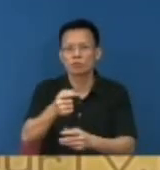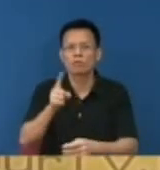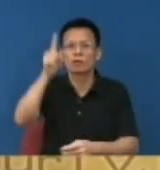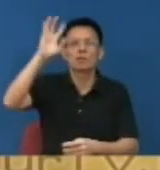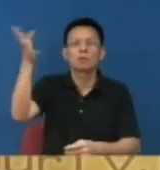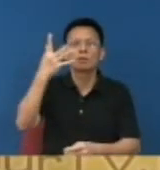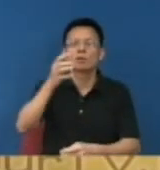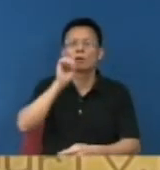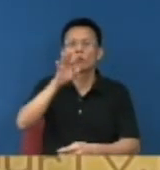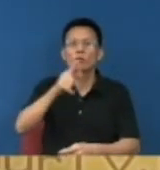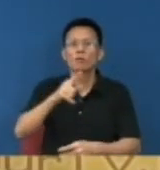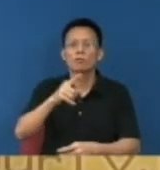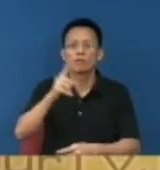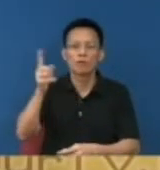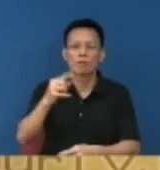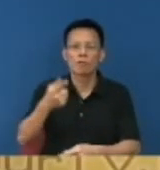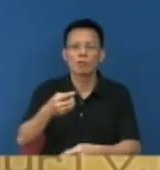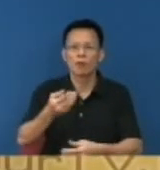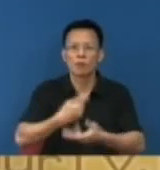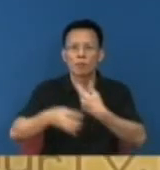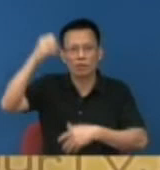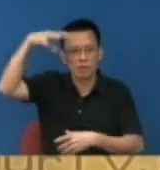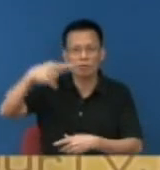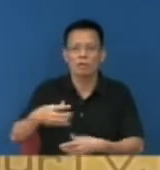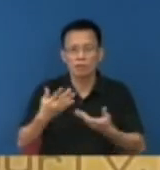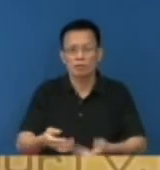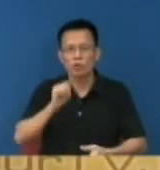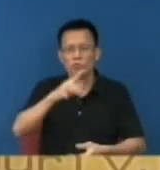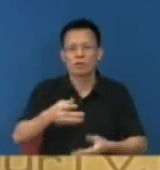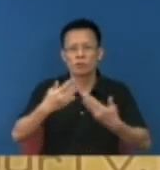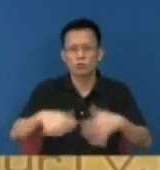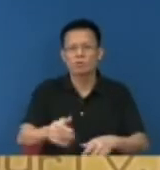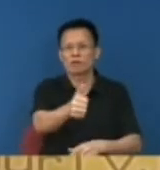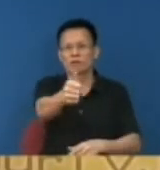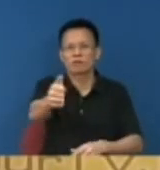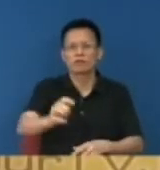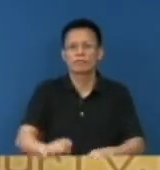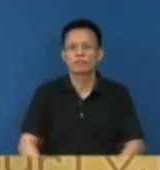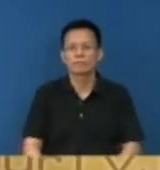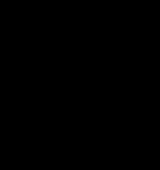報幕員或者埋燈膽好過了。好，那今天講到這裡，多謝大家。